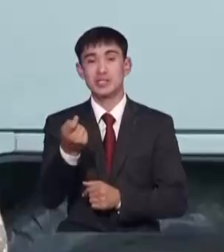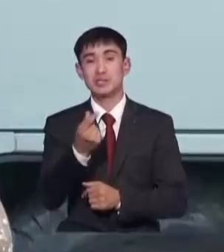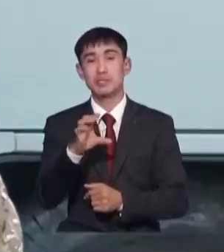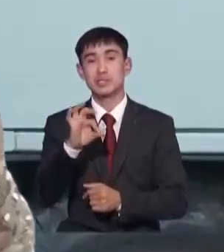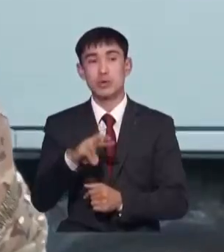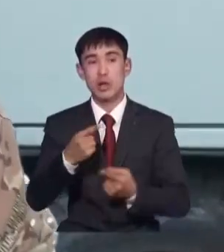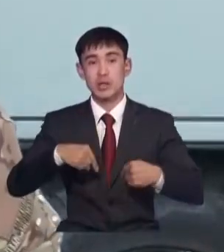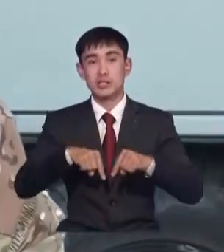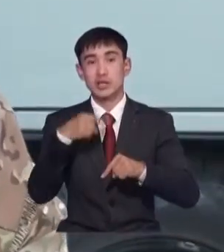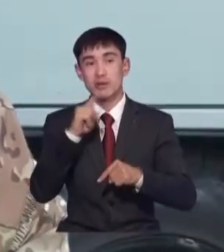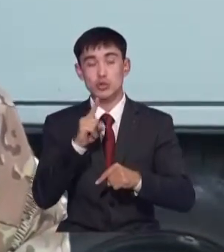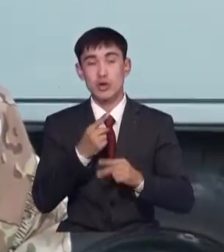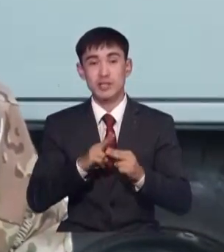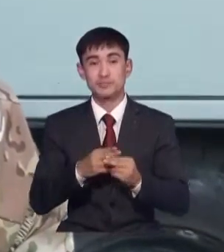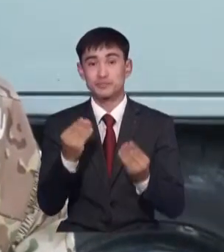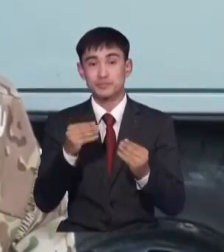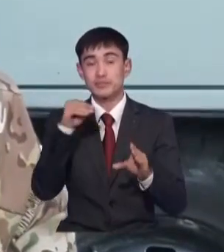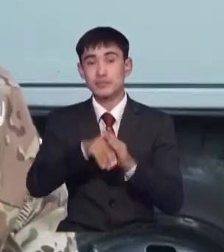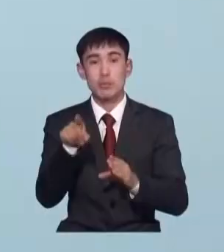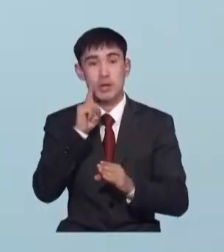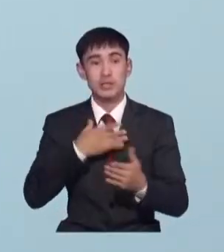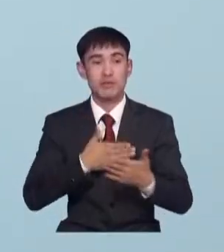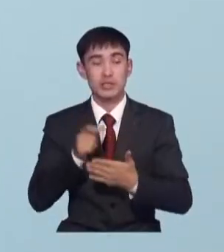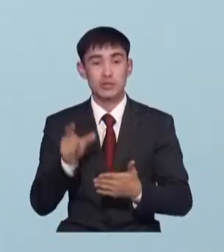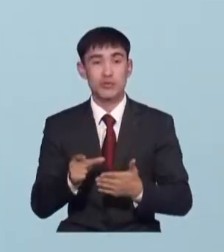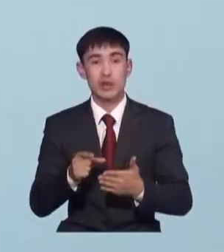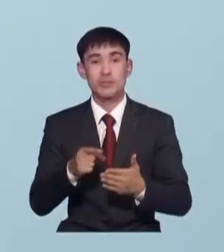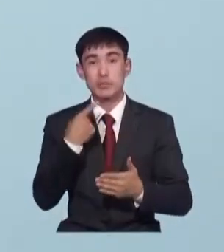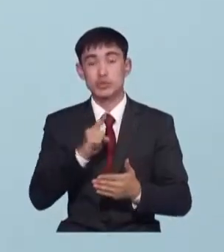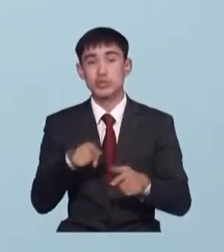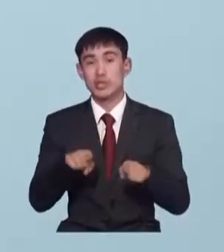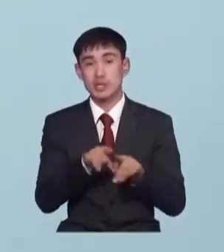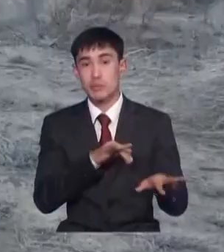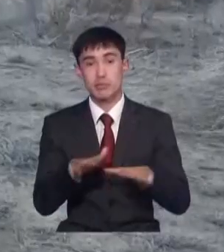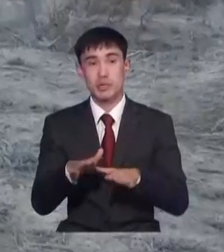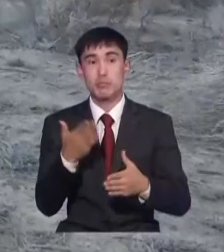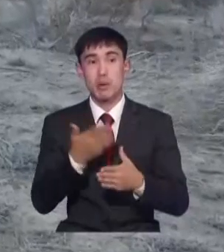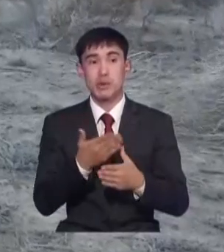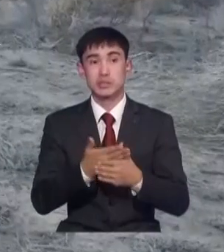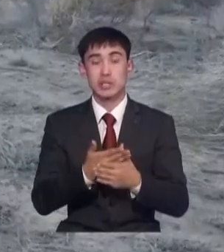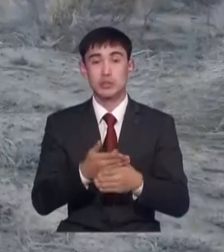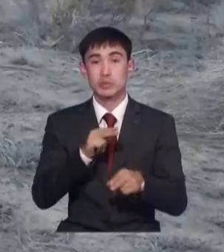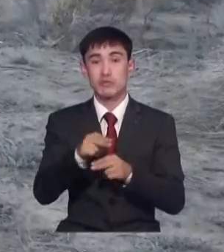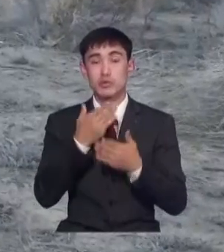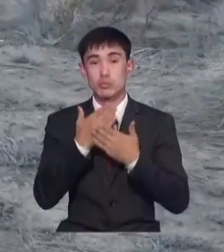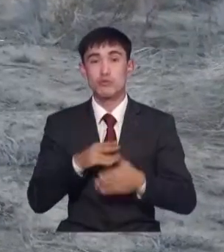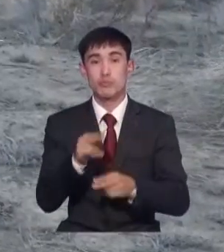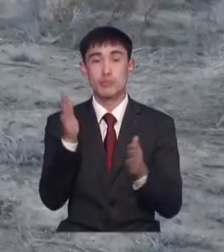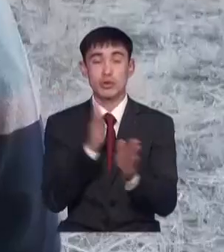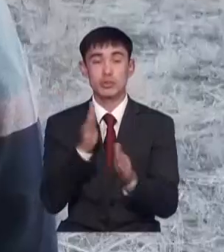сексаула. Организаторы подчеркнули значительный вклад молодых волонтеров, отметив, что такие мероприятия помогают прививать любовь к